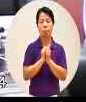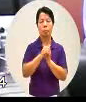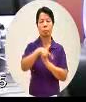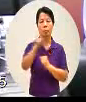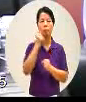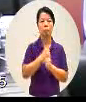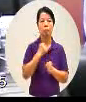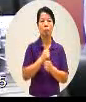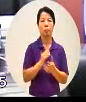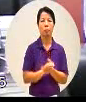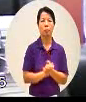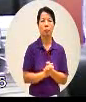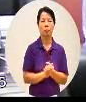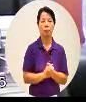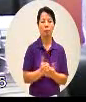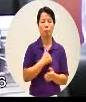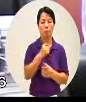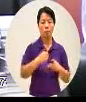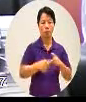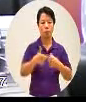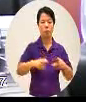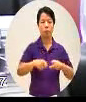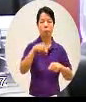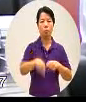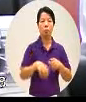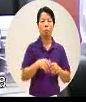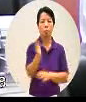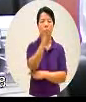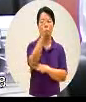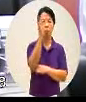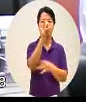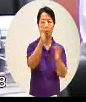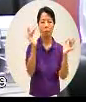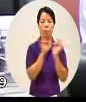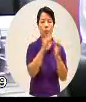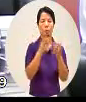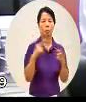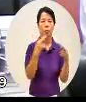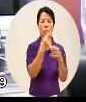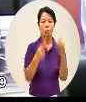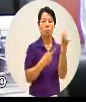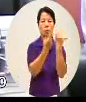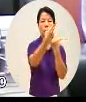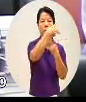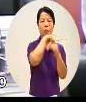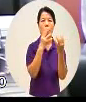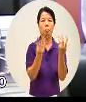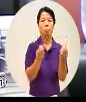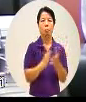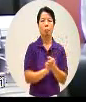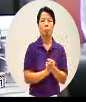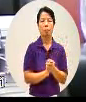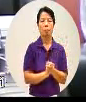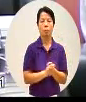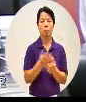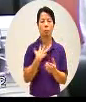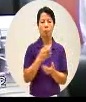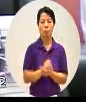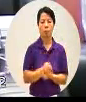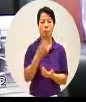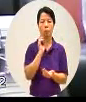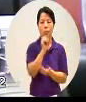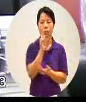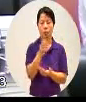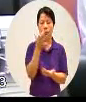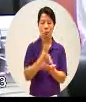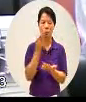然后甚至公园里面那个树十几年了没修剪。啊，本席一直跟你